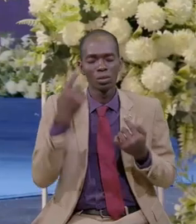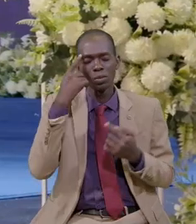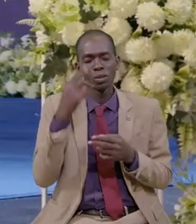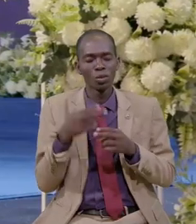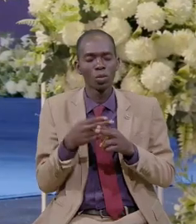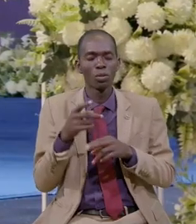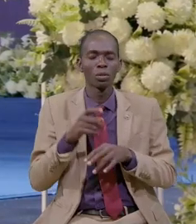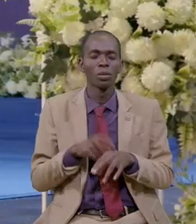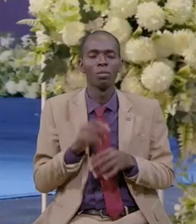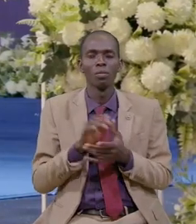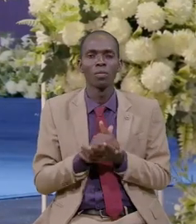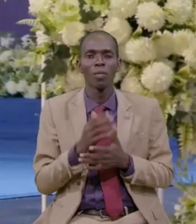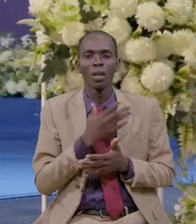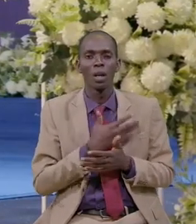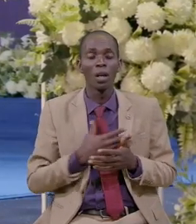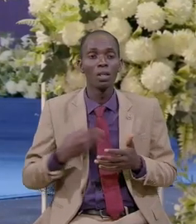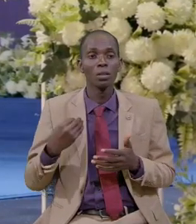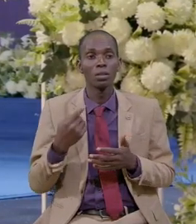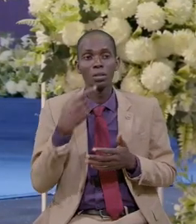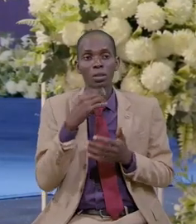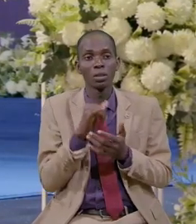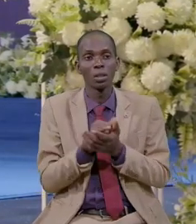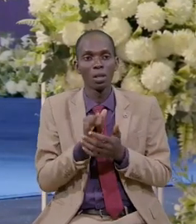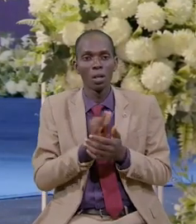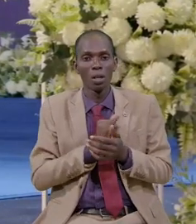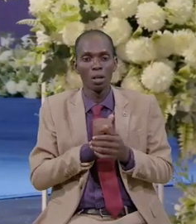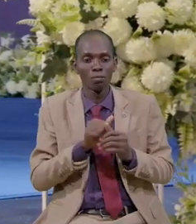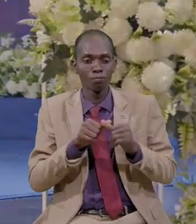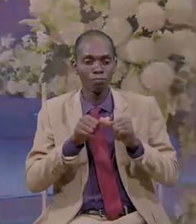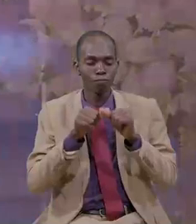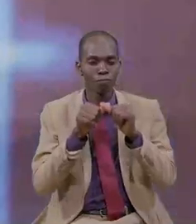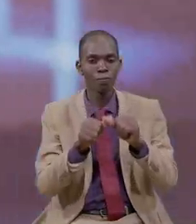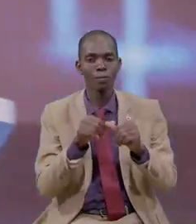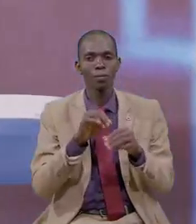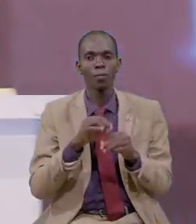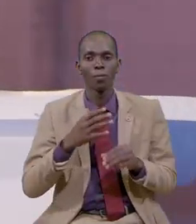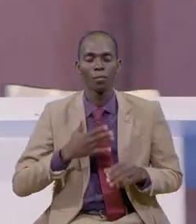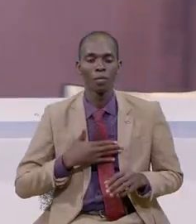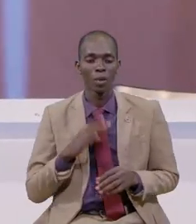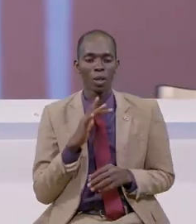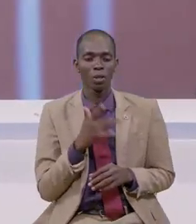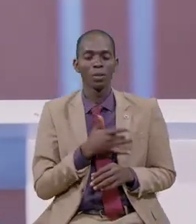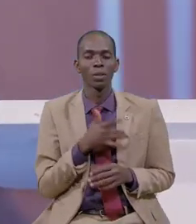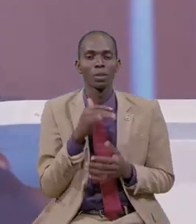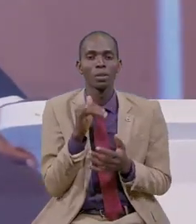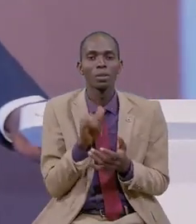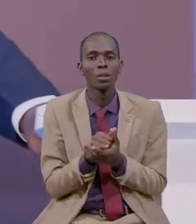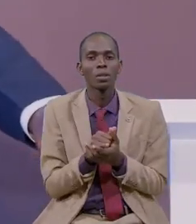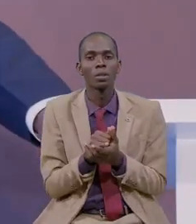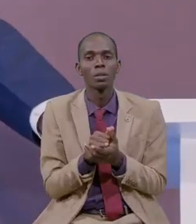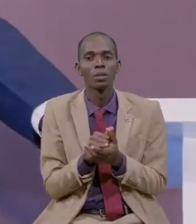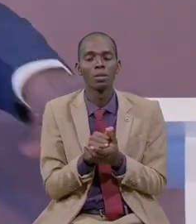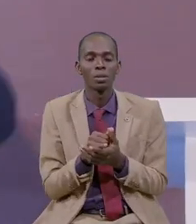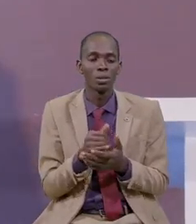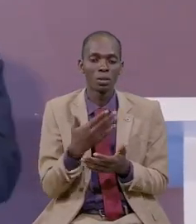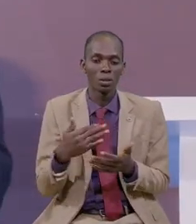lion à cause de ma conviction? Je m'attache à ma conviction. Attache-toi à cette conviction. La foi qui